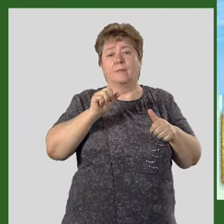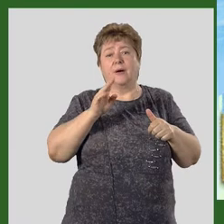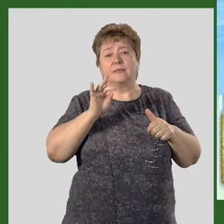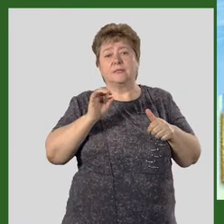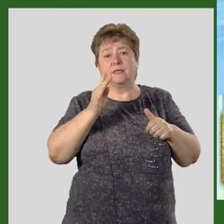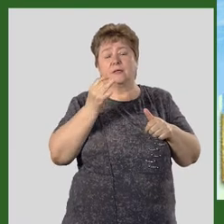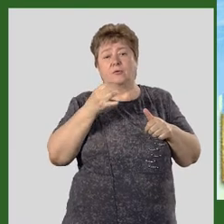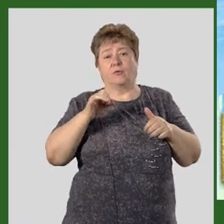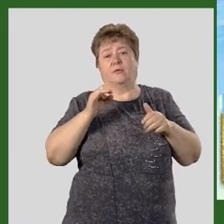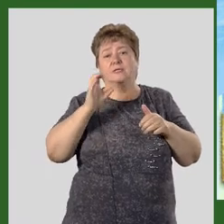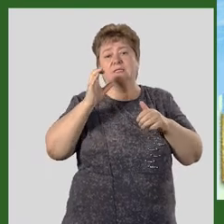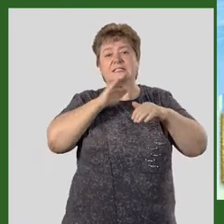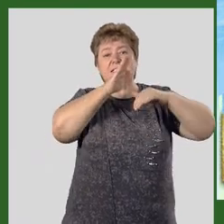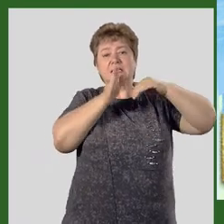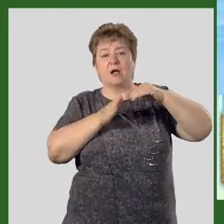материковым склоном.